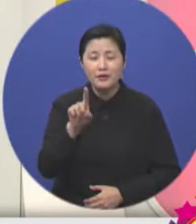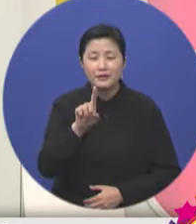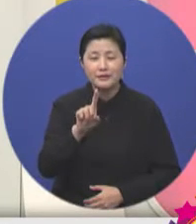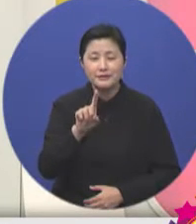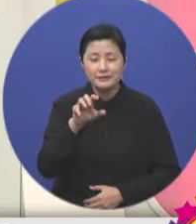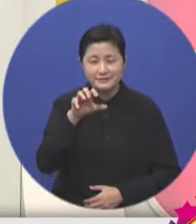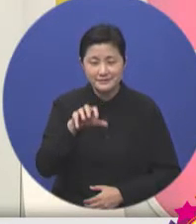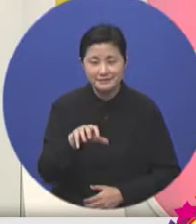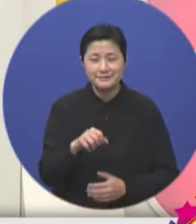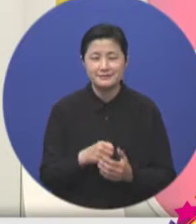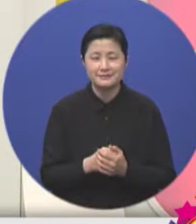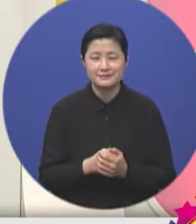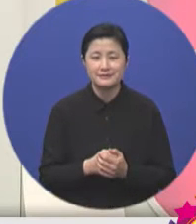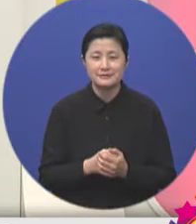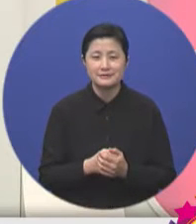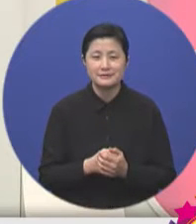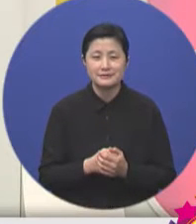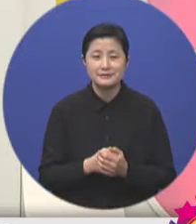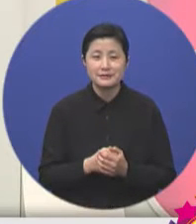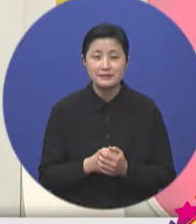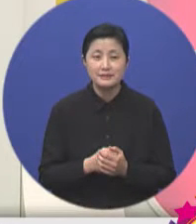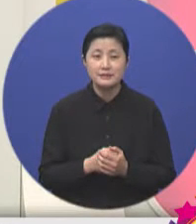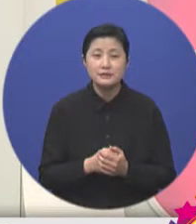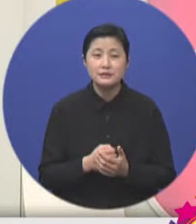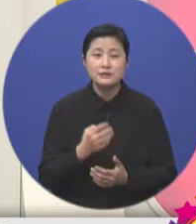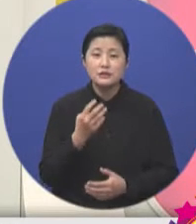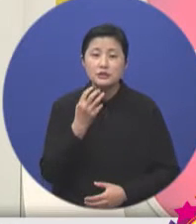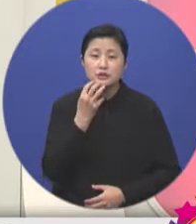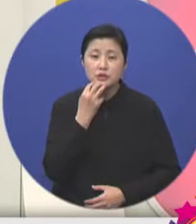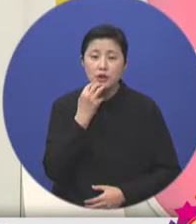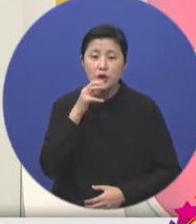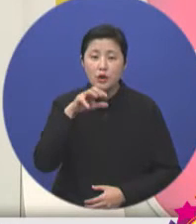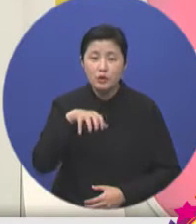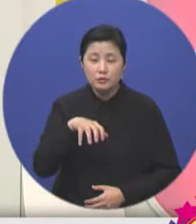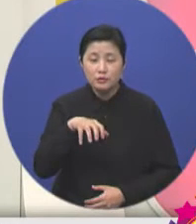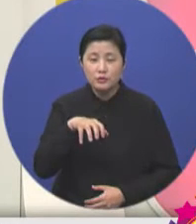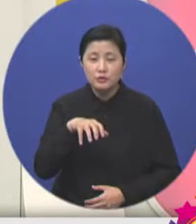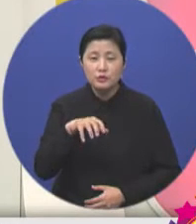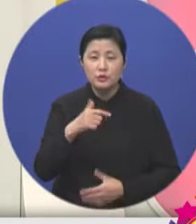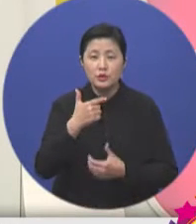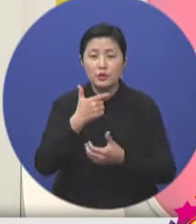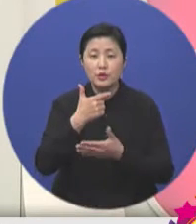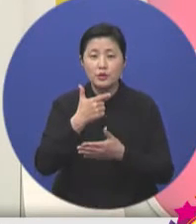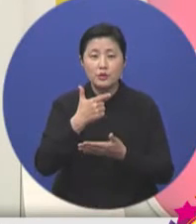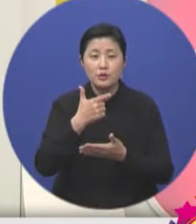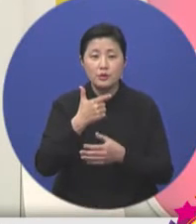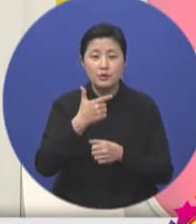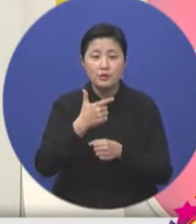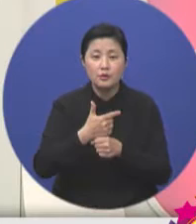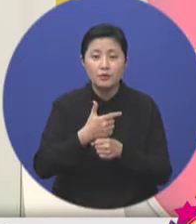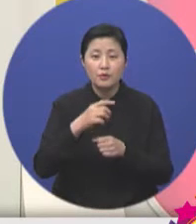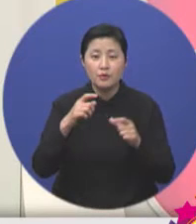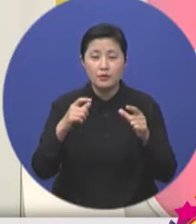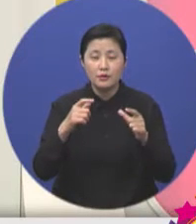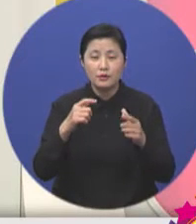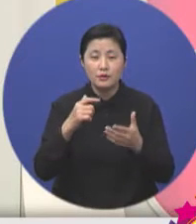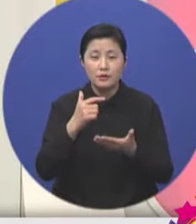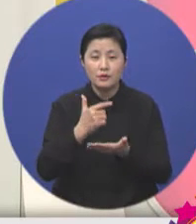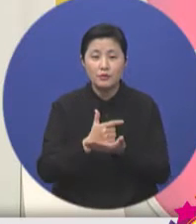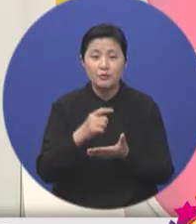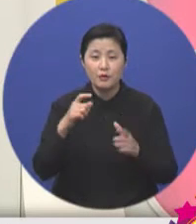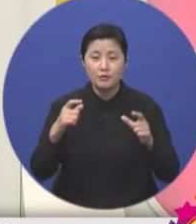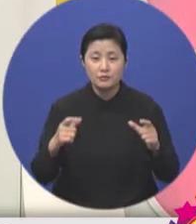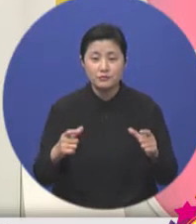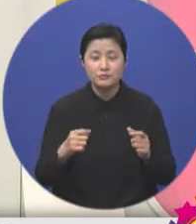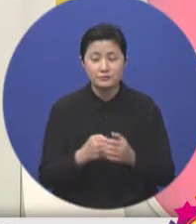지역이? 아, 여기 상계동입니다. 서울 노원구 상계동이요. 상계동. 오, 가까우신다. 네. 상계 2동이요. 몇